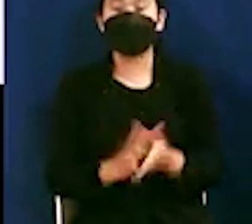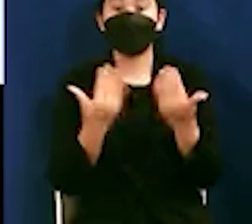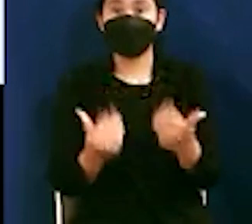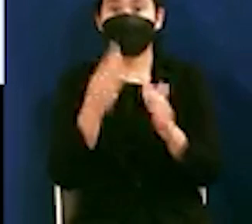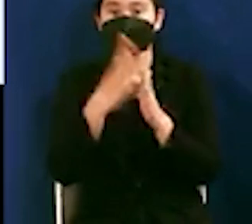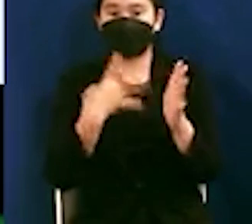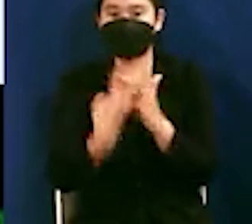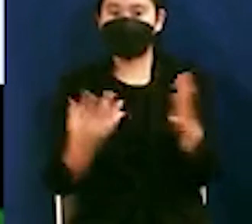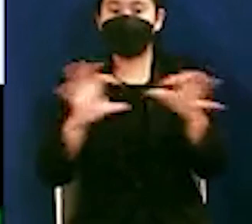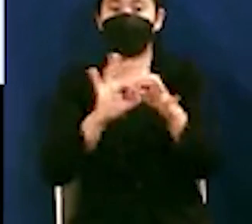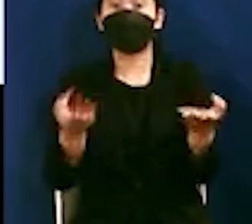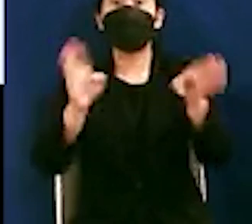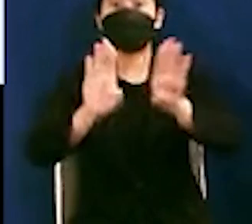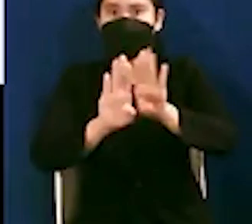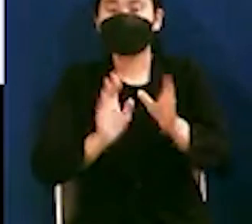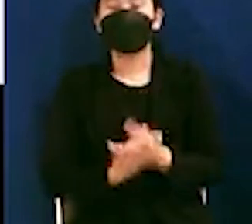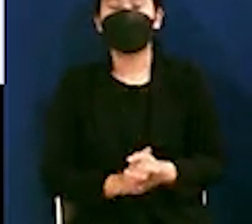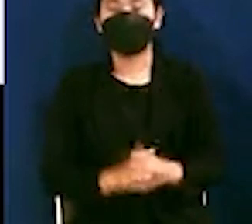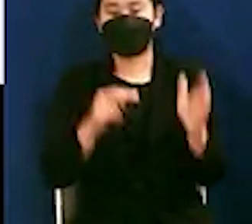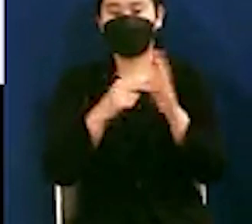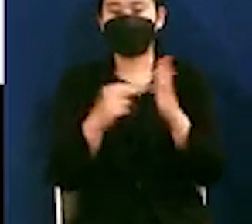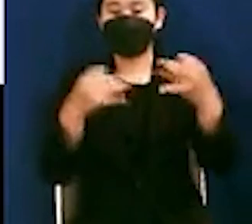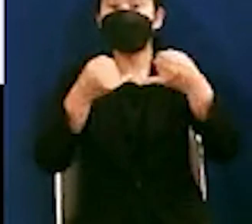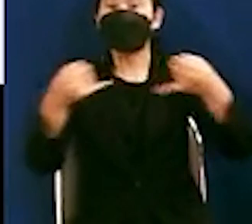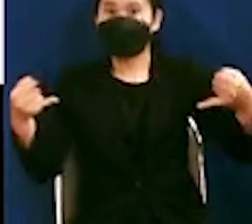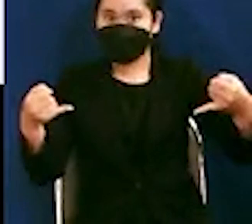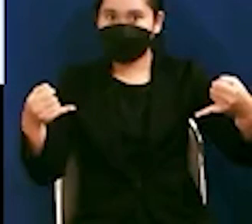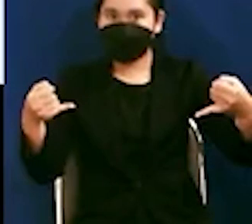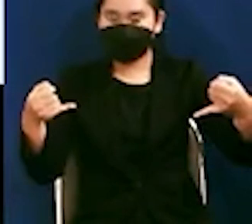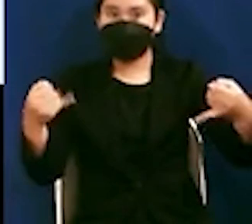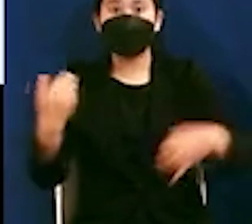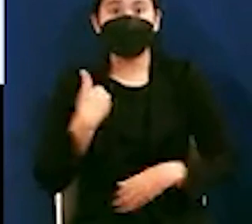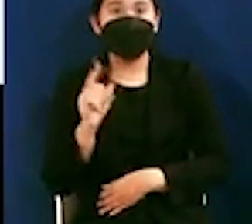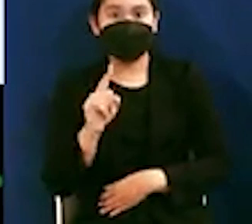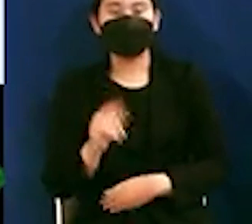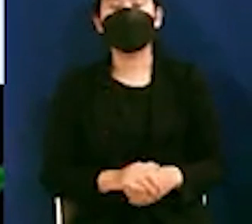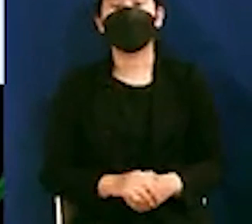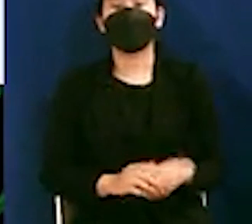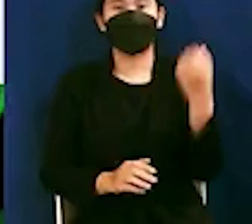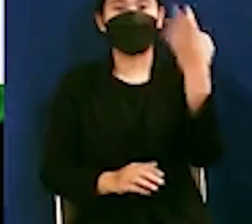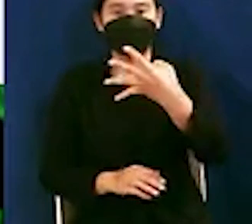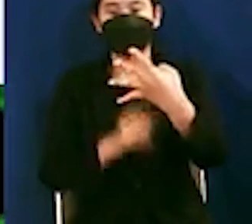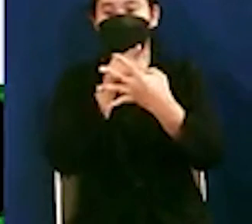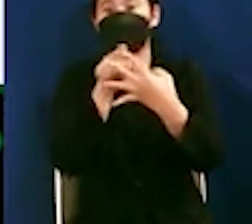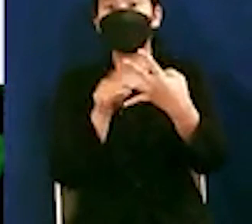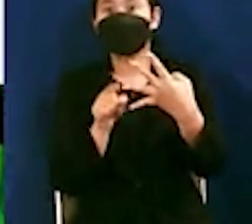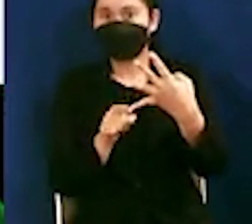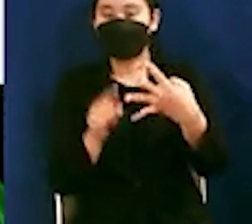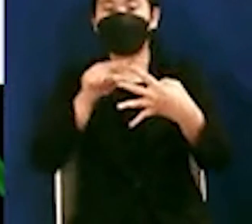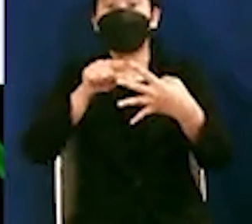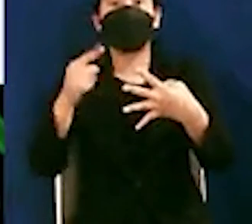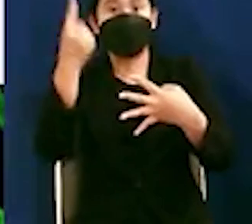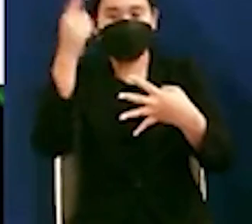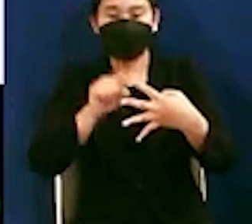าวน์เส้นกราฟจากการคำนวณในแบบโมเดลจะมีอยู่ทั้งหมด4เส้นที่เห็นในรูปนะครับเส้นแรกจ